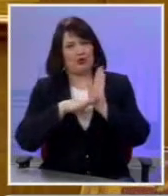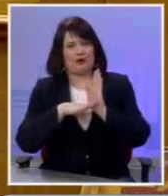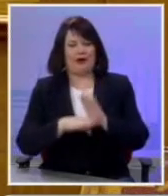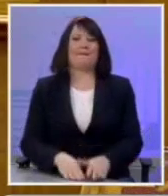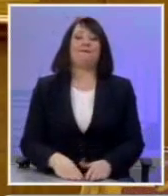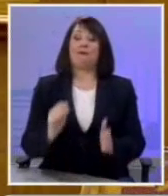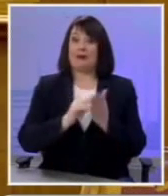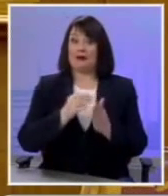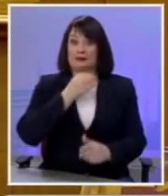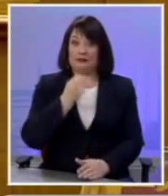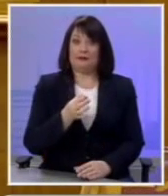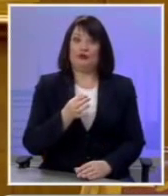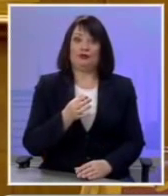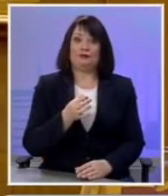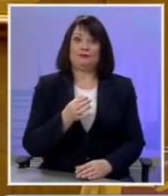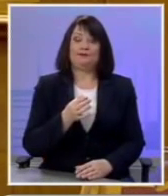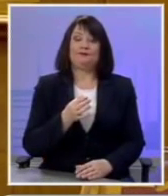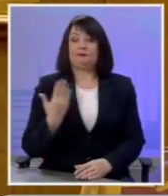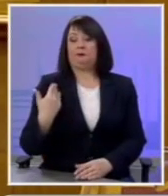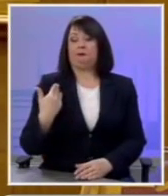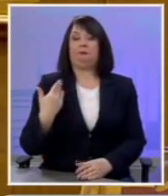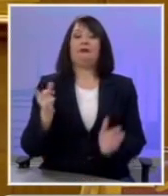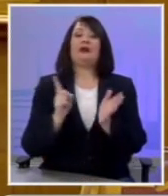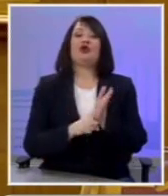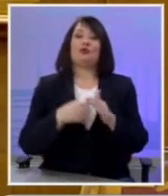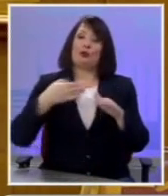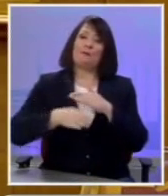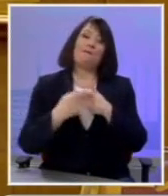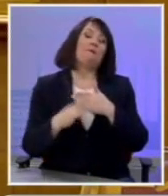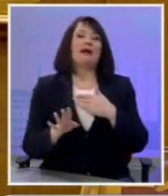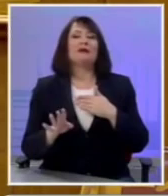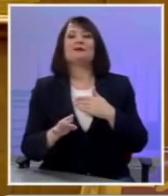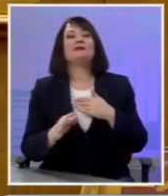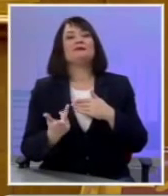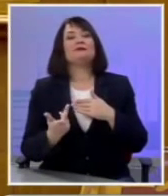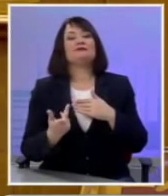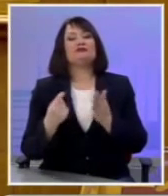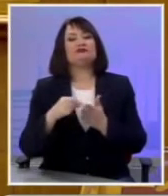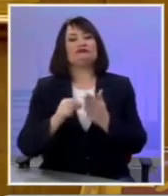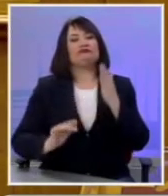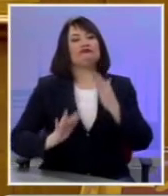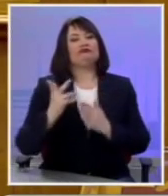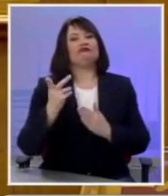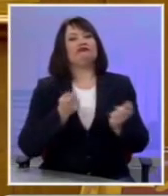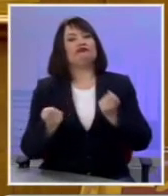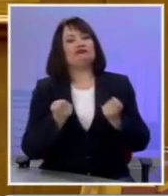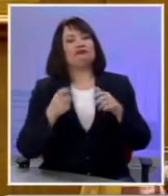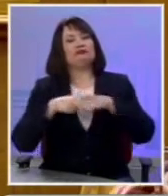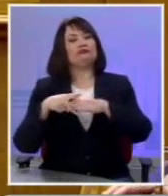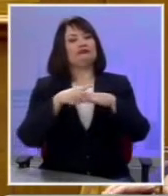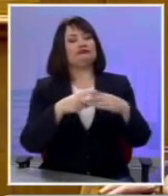Επίσης, να υπογραμμίσω ότι στην πρόσφατη νομοθεσία που περάσαμε βελτιώνεται το επίπεδο διακυβέρνησης των